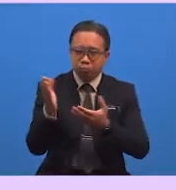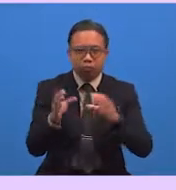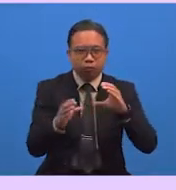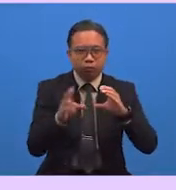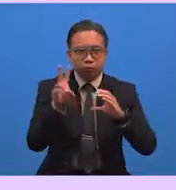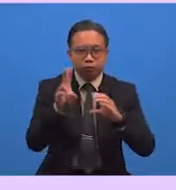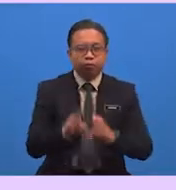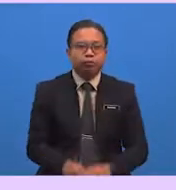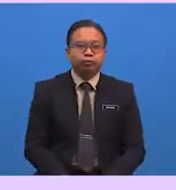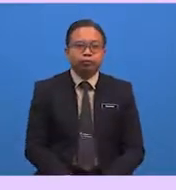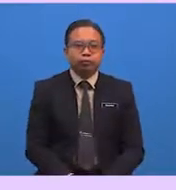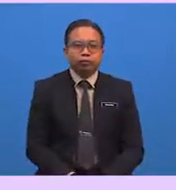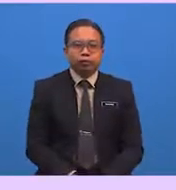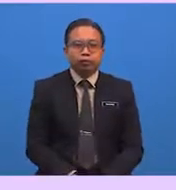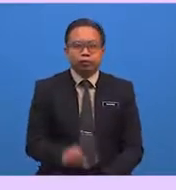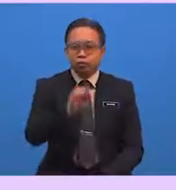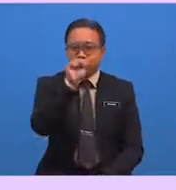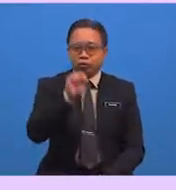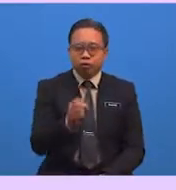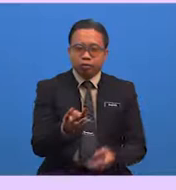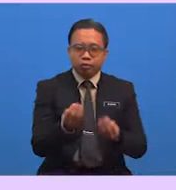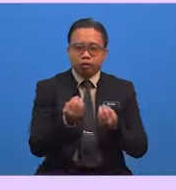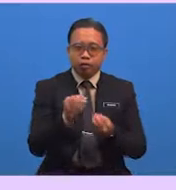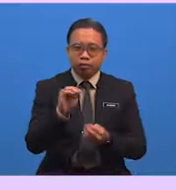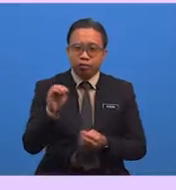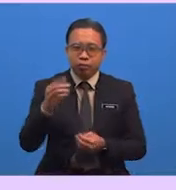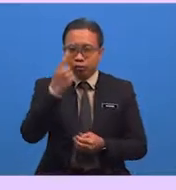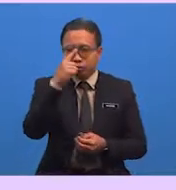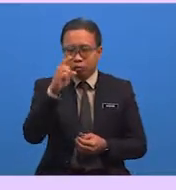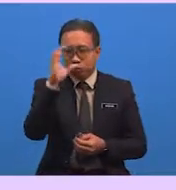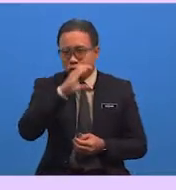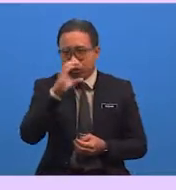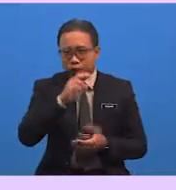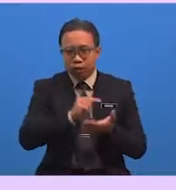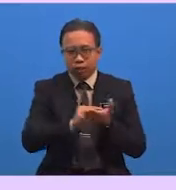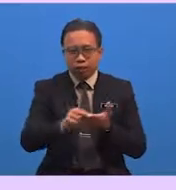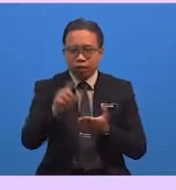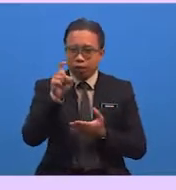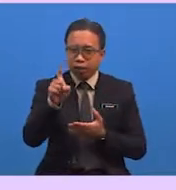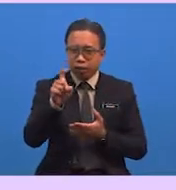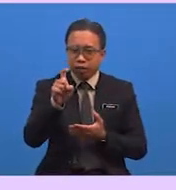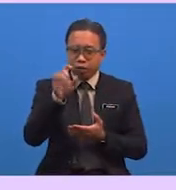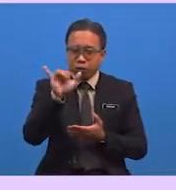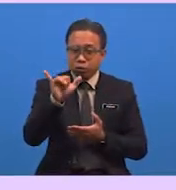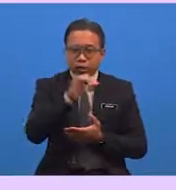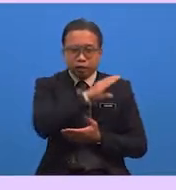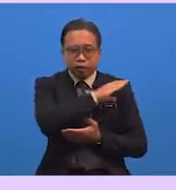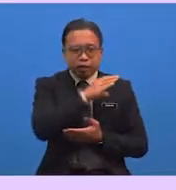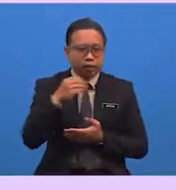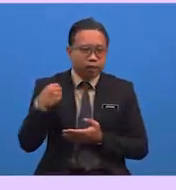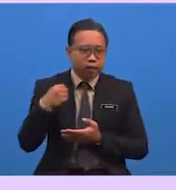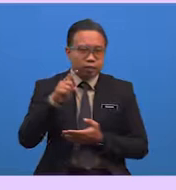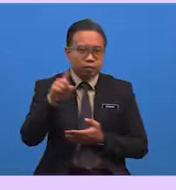CU. Soalan minta murid-murid untuk mencari nilai X, Y dan juga